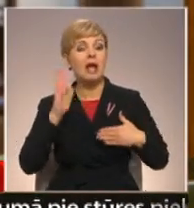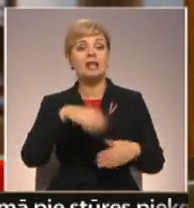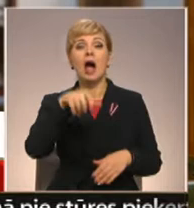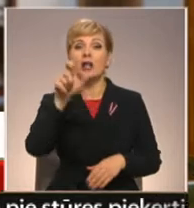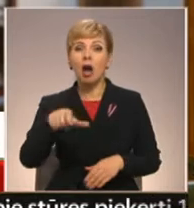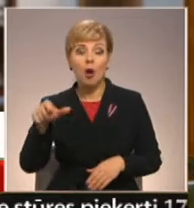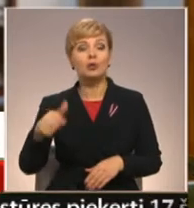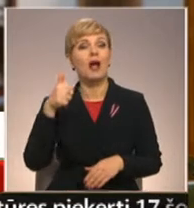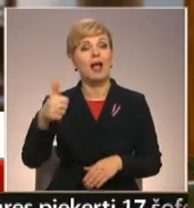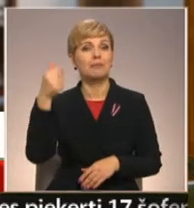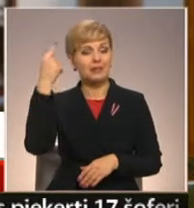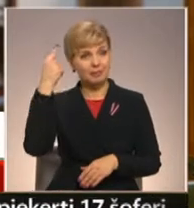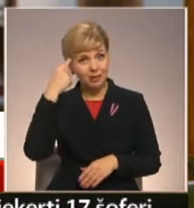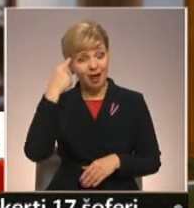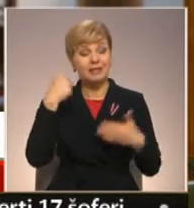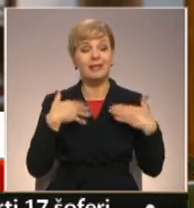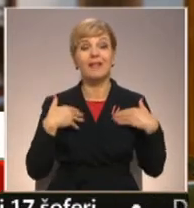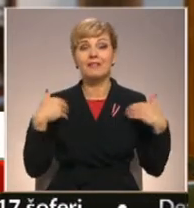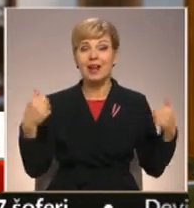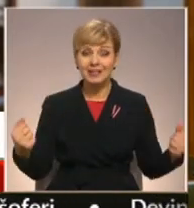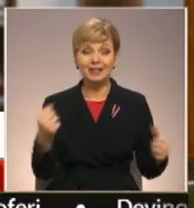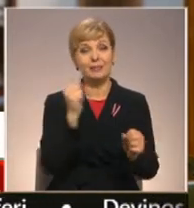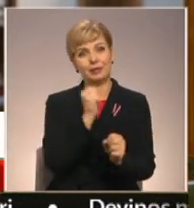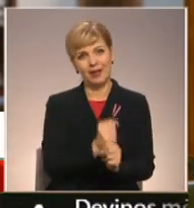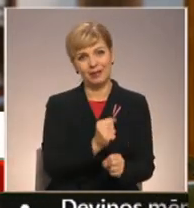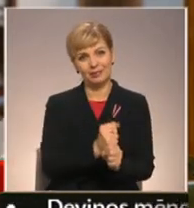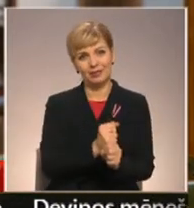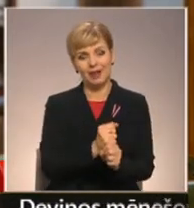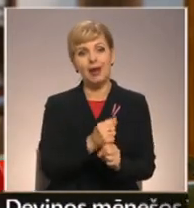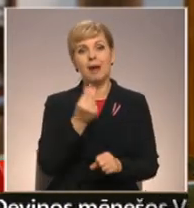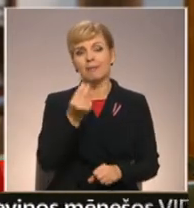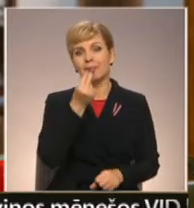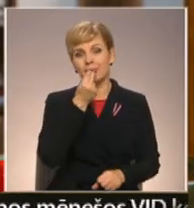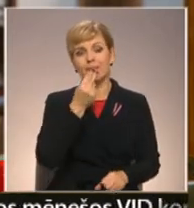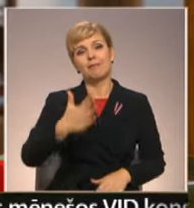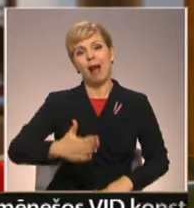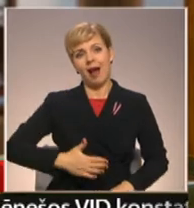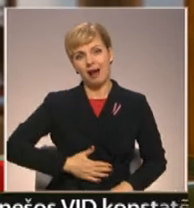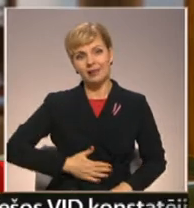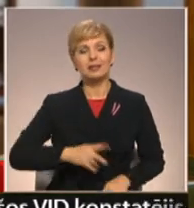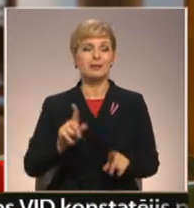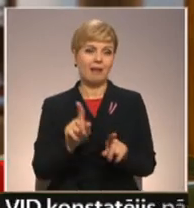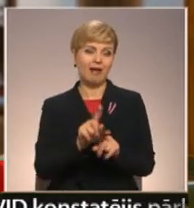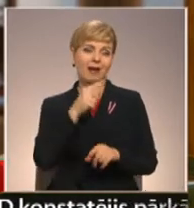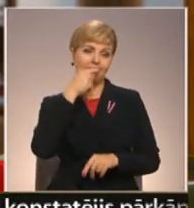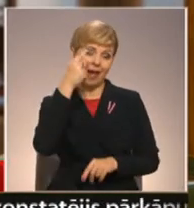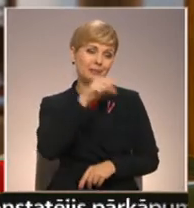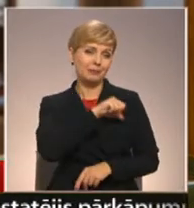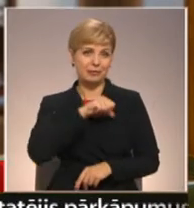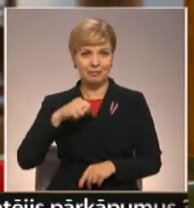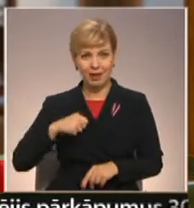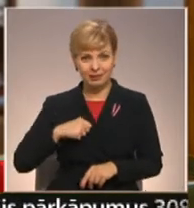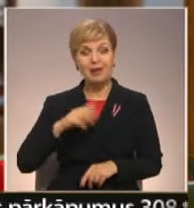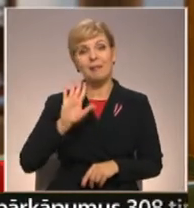ļaudīm ir labs prāts, veselība, darbs, pārticība, bet galvenais lepnums par sevi un par